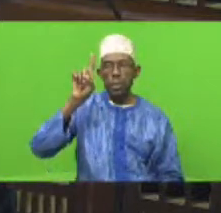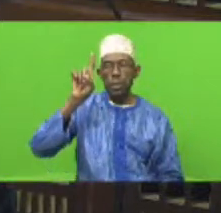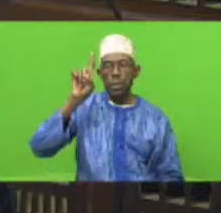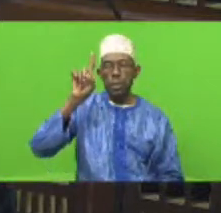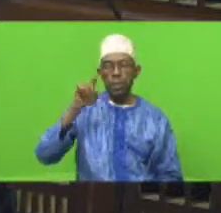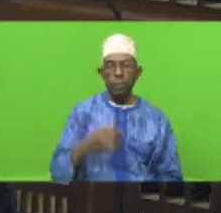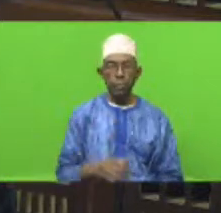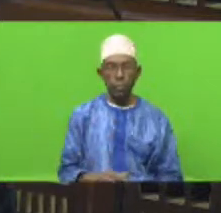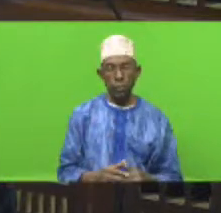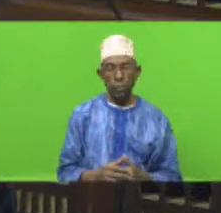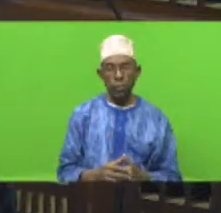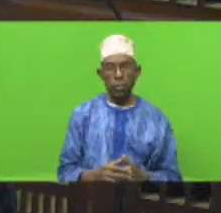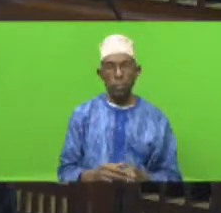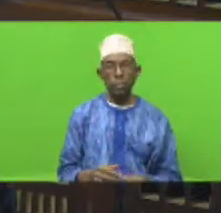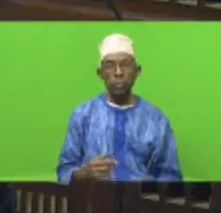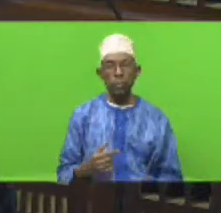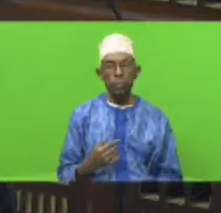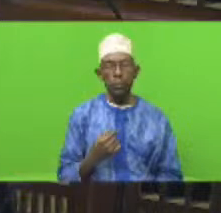الله